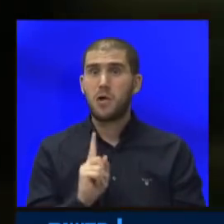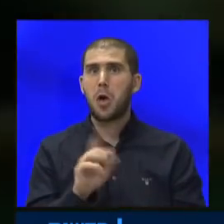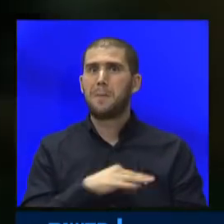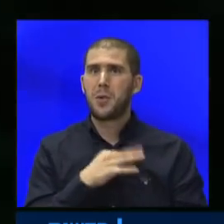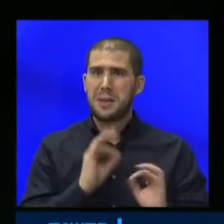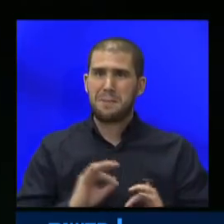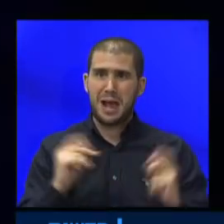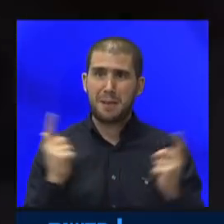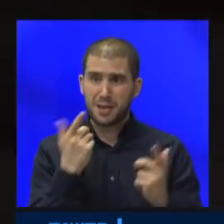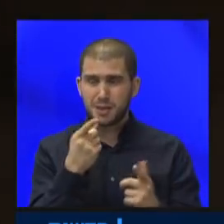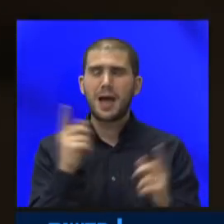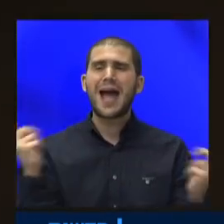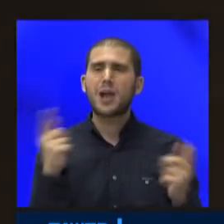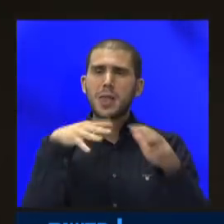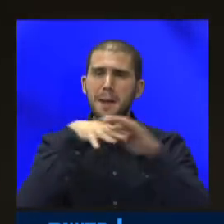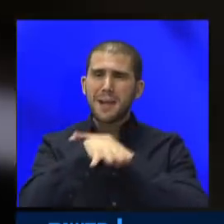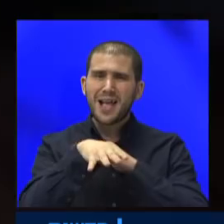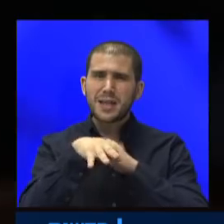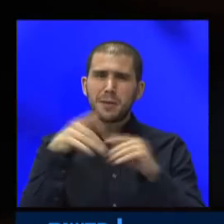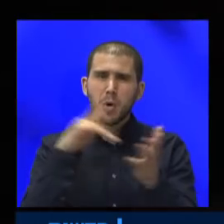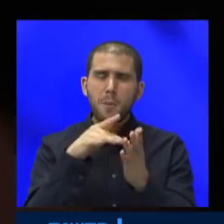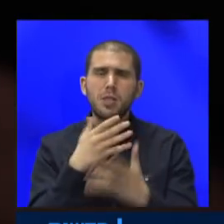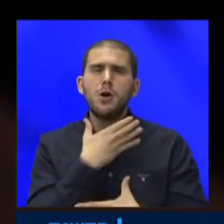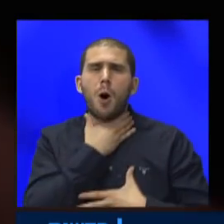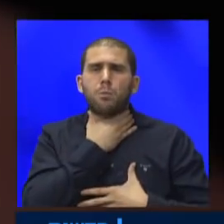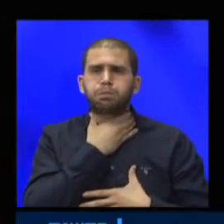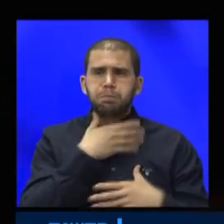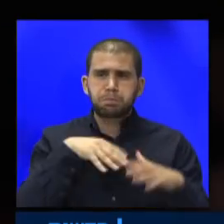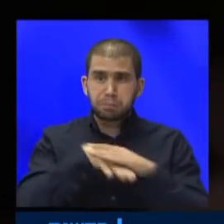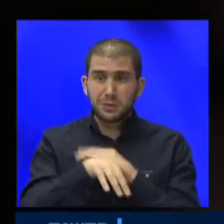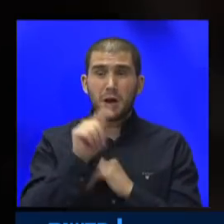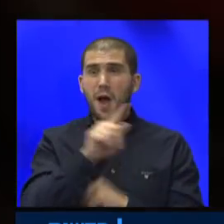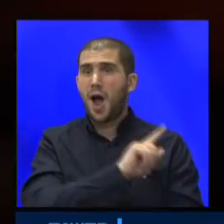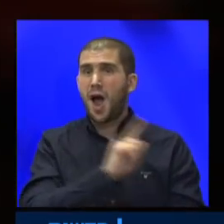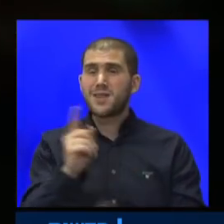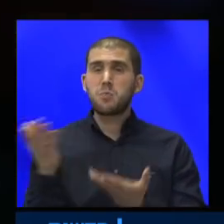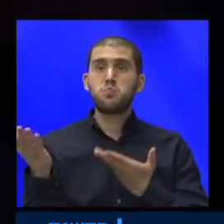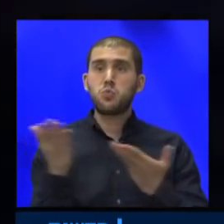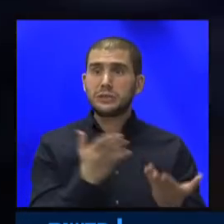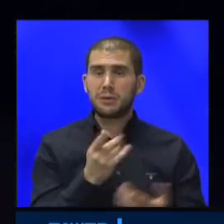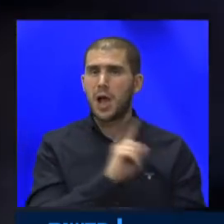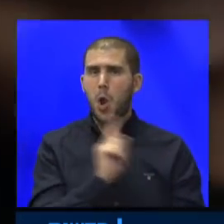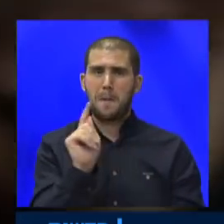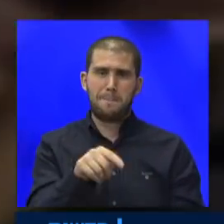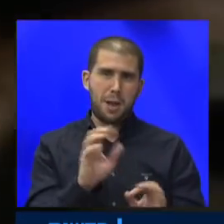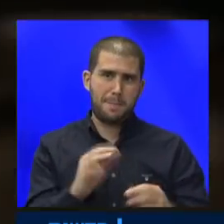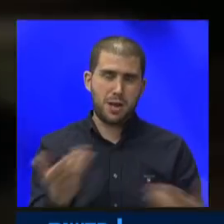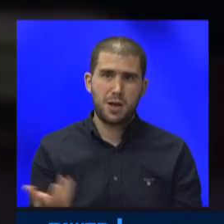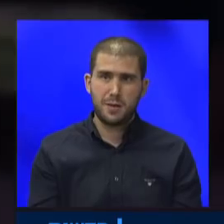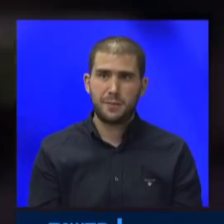חגיגות במקלטים ובמרתפים חנוקים, לשם איש מלבד מהמוזמנים עצמם לא אמור להגיע. איפה